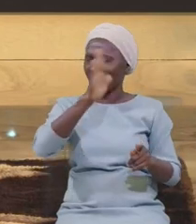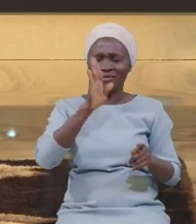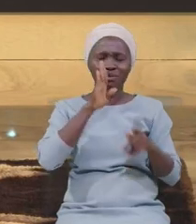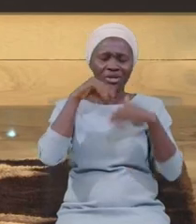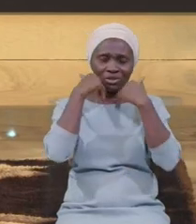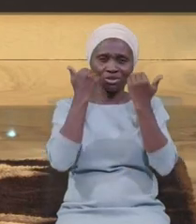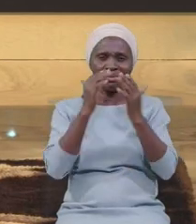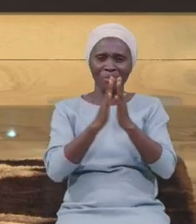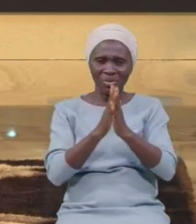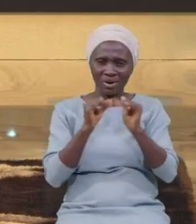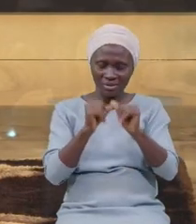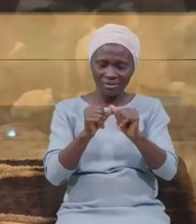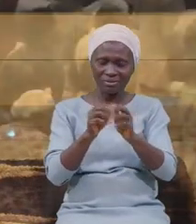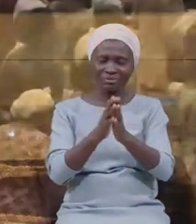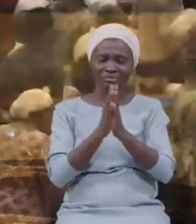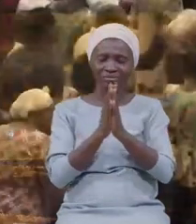confusion.